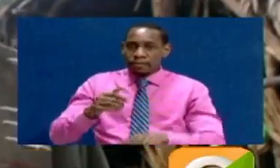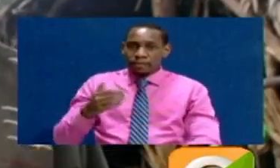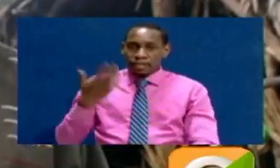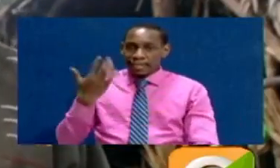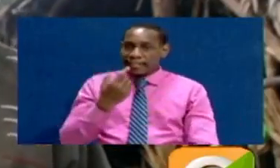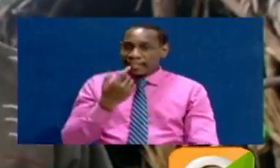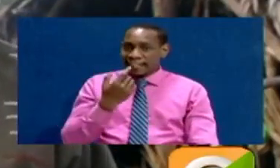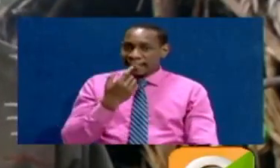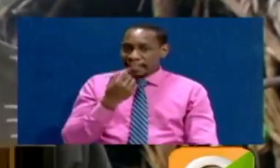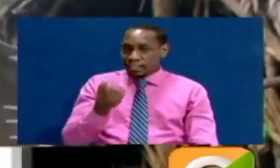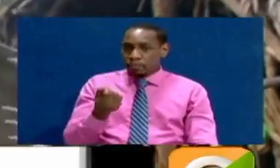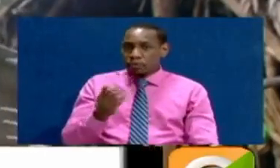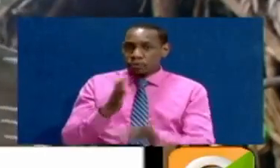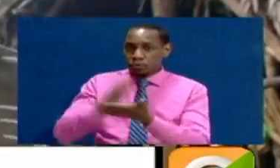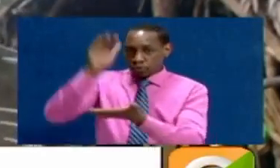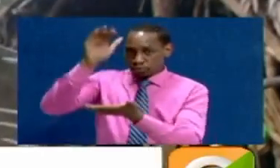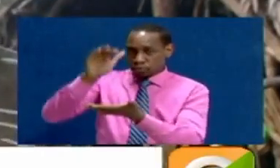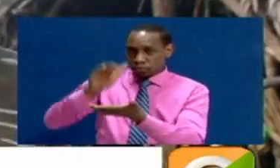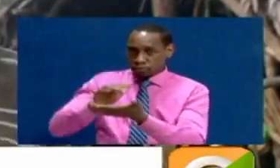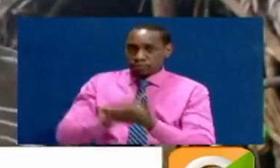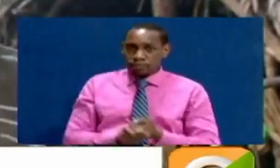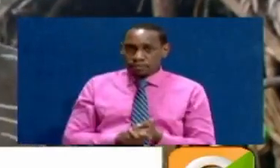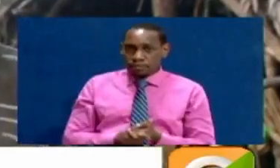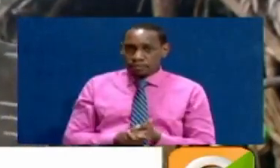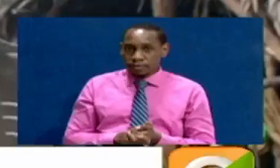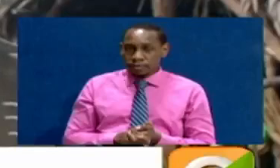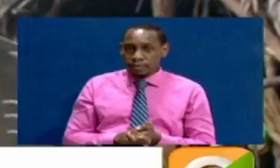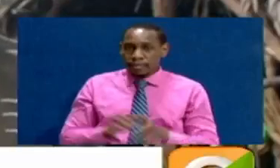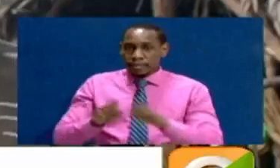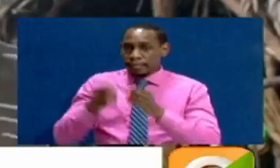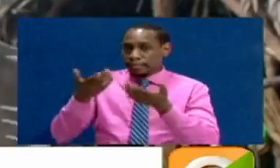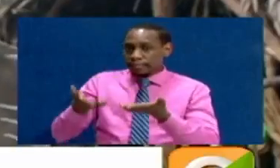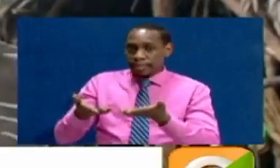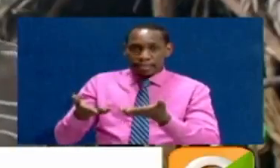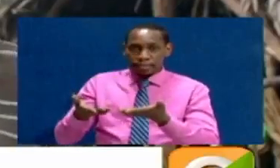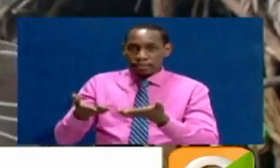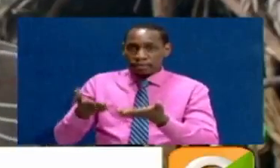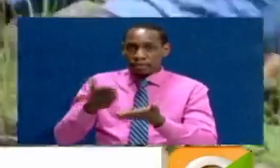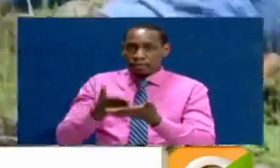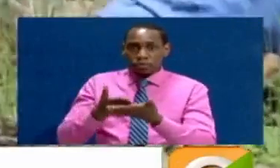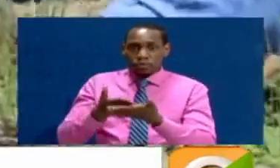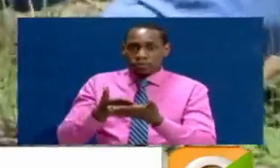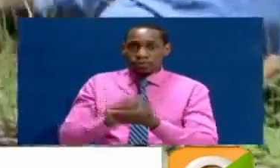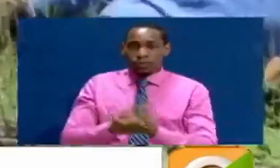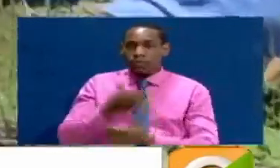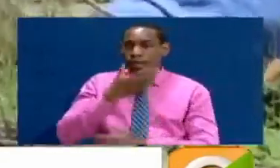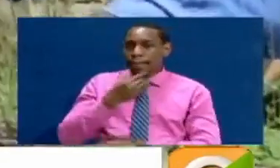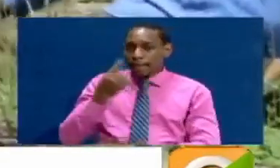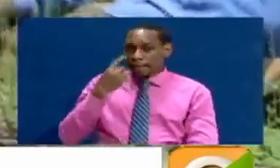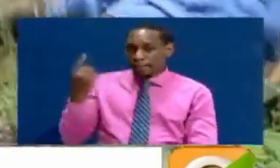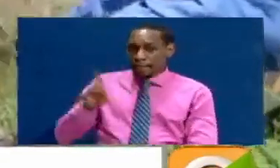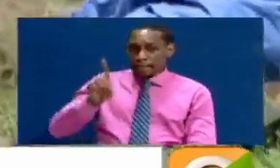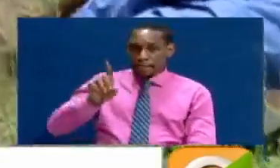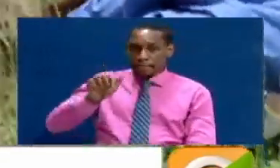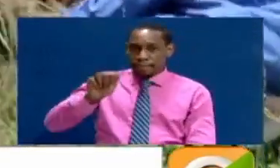wamemaliza. Wamekula miungu wamemaliza. Kwa hivyo saa hii wanatapia ufuta. Mzee David